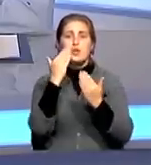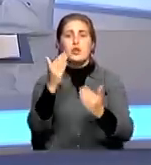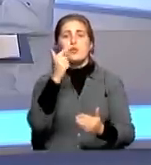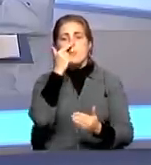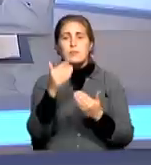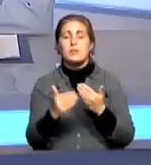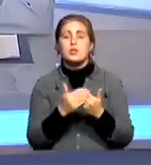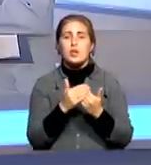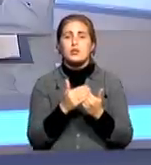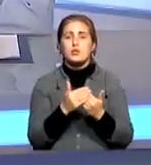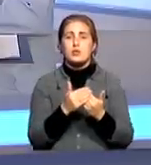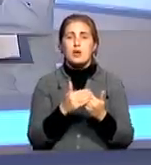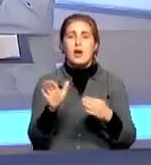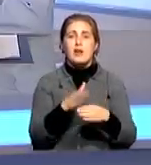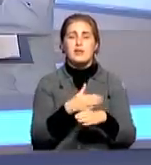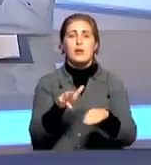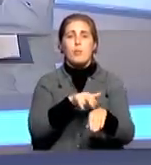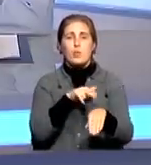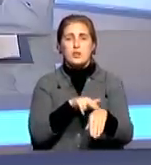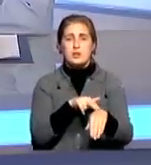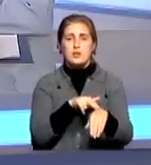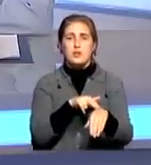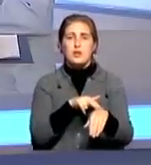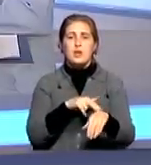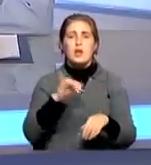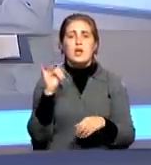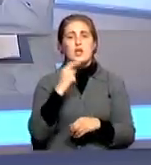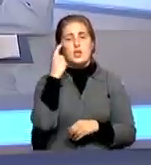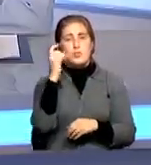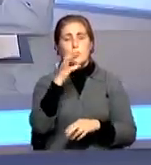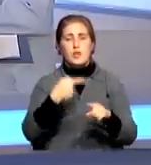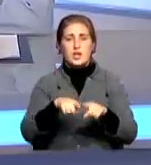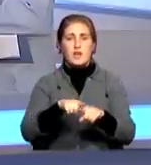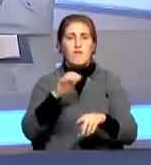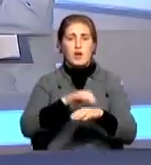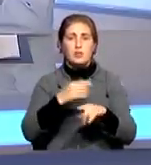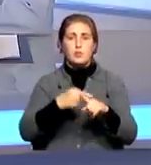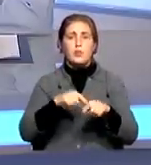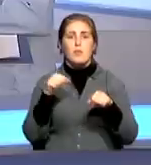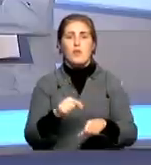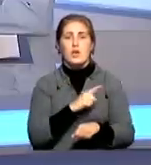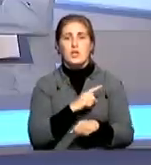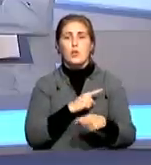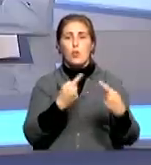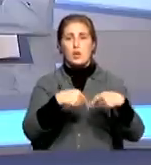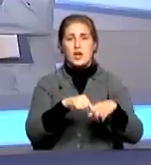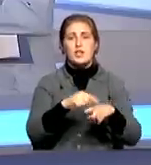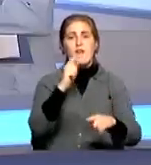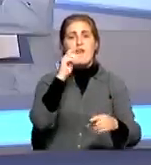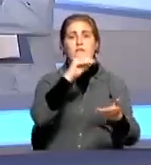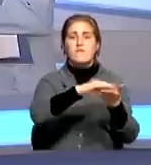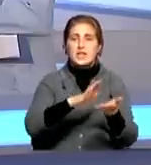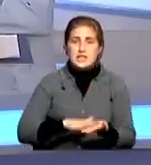ближайший отдел полиции и сообщайте о таких фактах, потому что правоохранительные органы, естественно, фиксируют